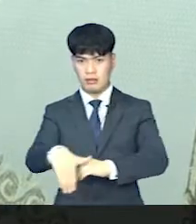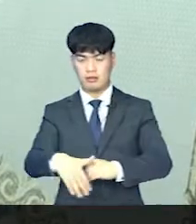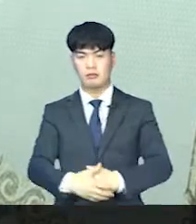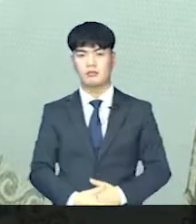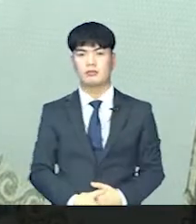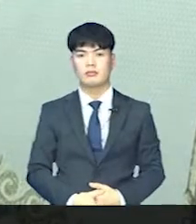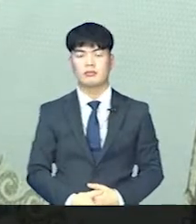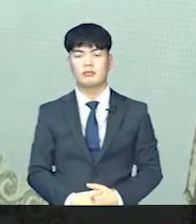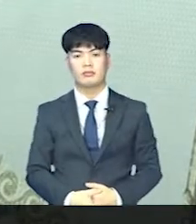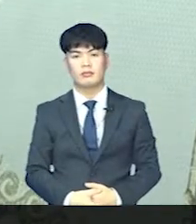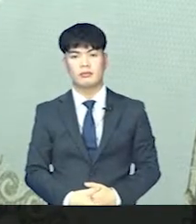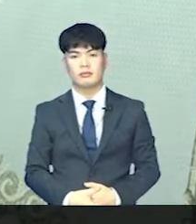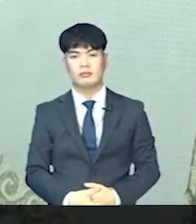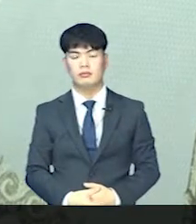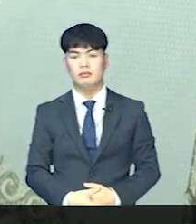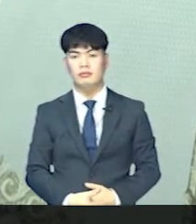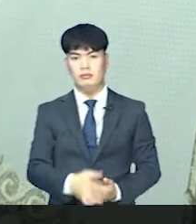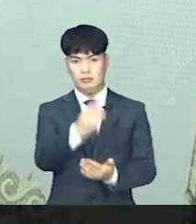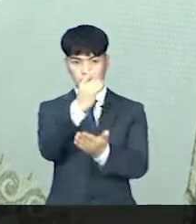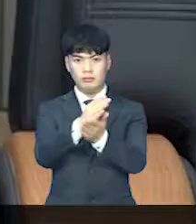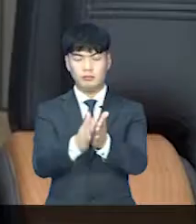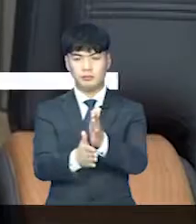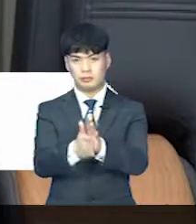사업을 연계하여 실시할 계획입니다.